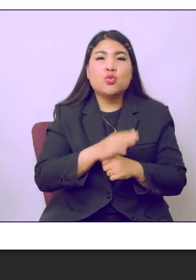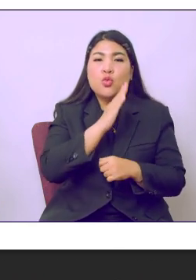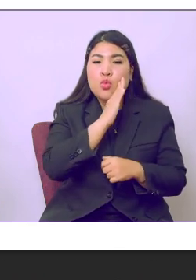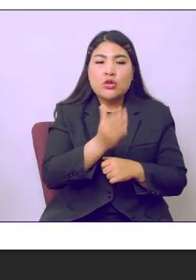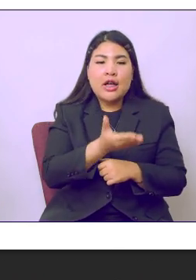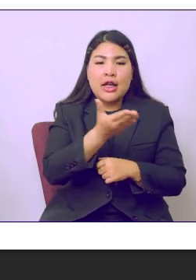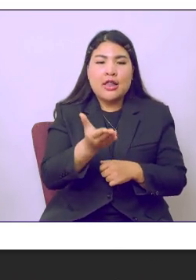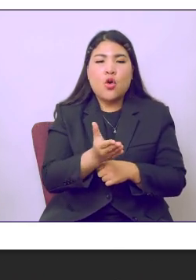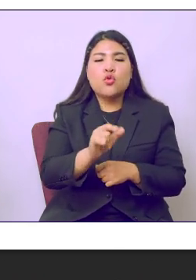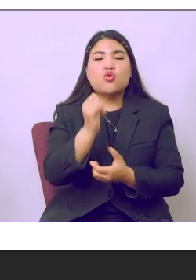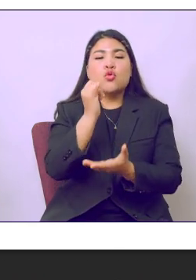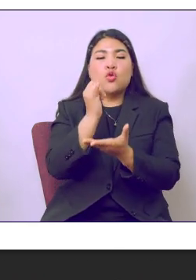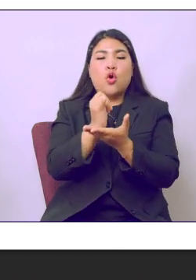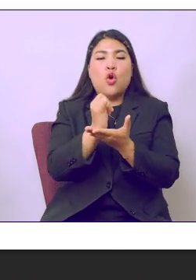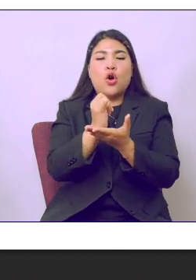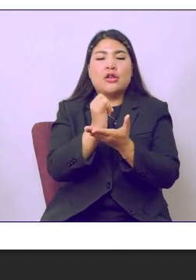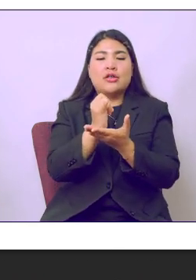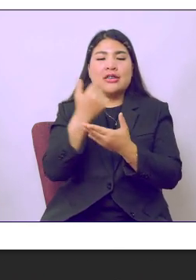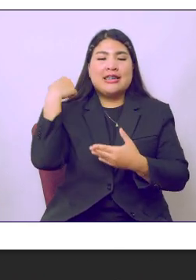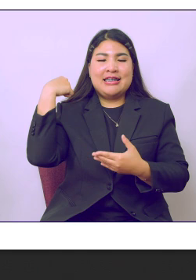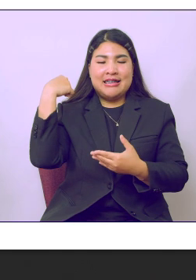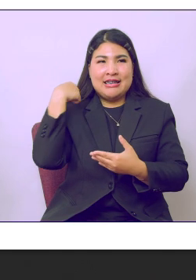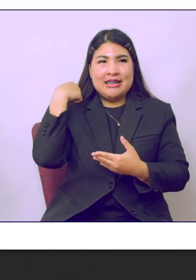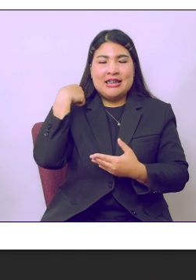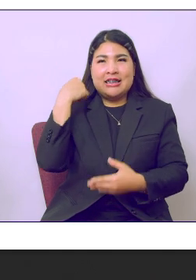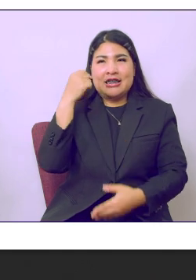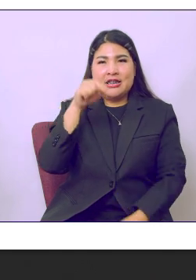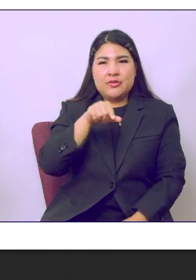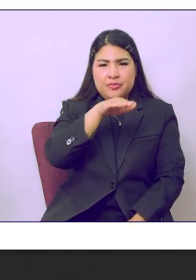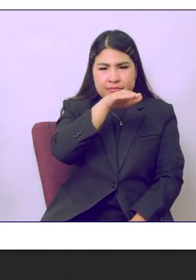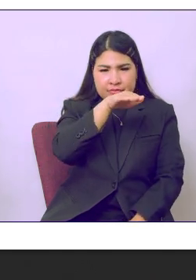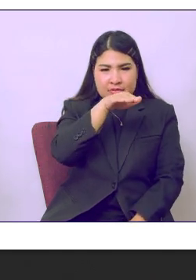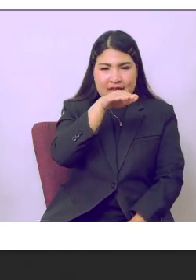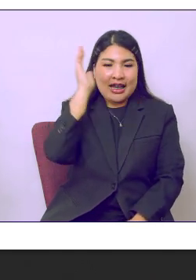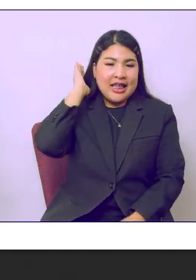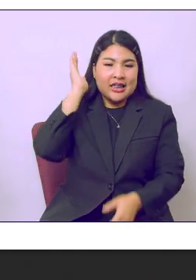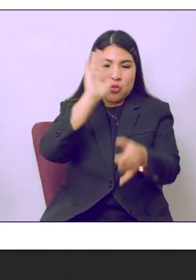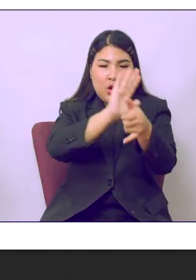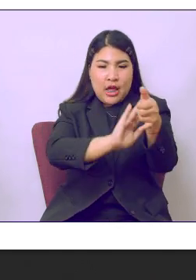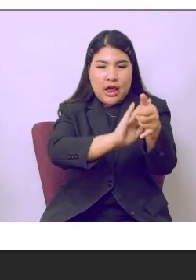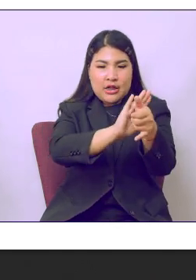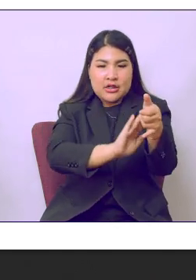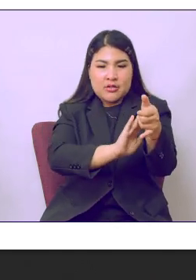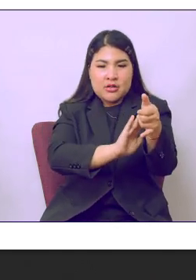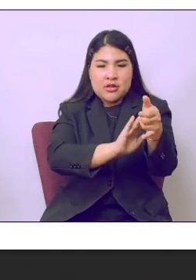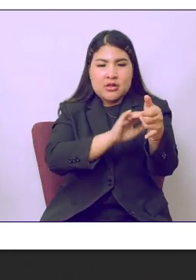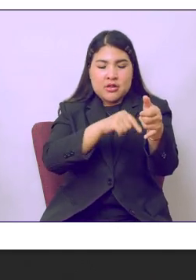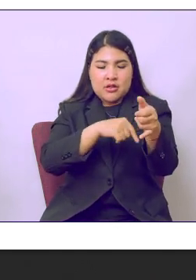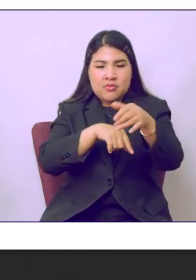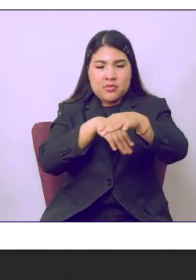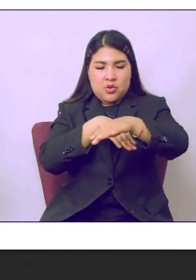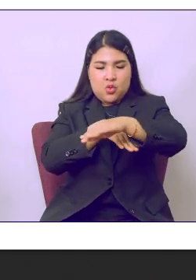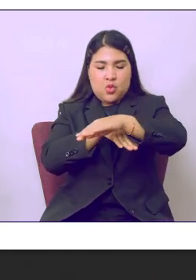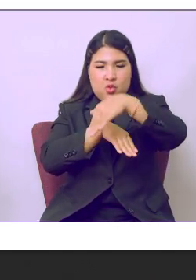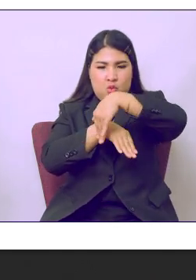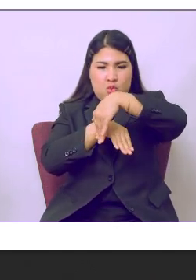น้องเนี่ยเค้านอนแล้วเหยียดขาเนี่ยนะครับหลังของเขาจะเป็นอชจะมีจะมีไอ้รูเนี่ยที่มันสอดมือเข้าไปได้เรา